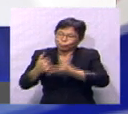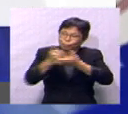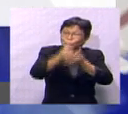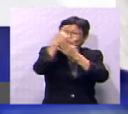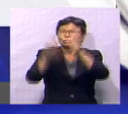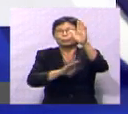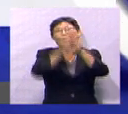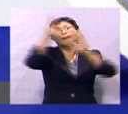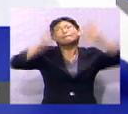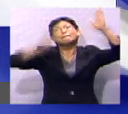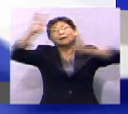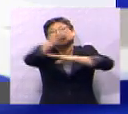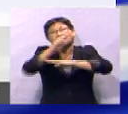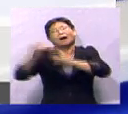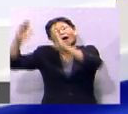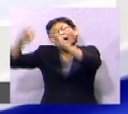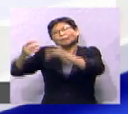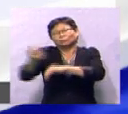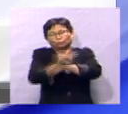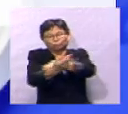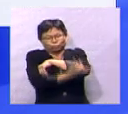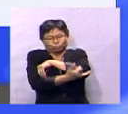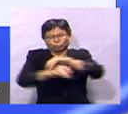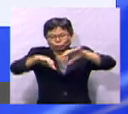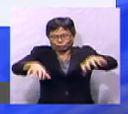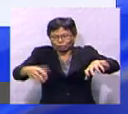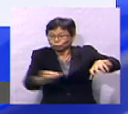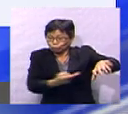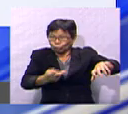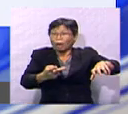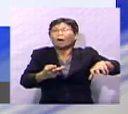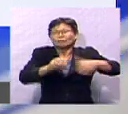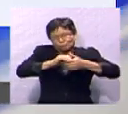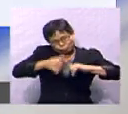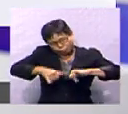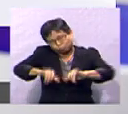bagi pembangunan Malaysia dan berharap kedua-dua negara dapat meneruskan hubungan baik.